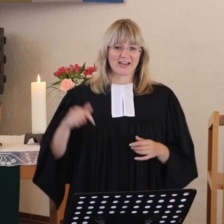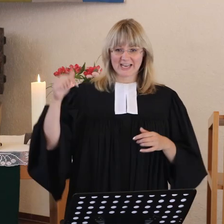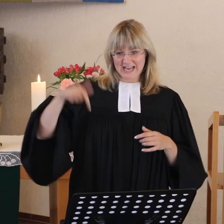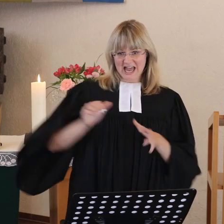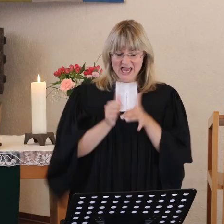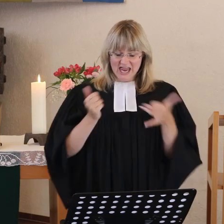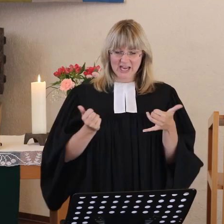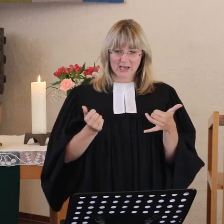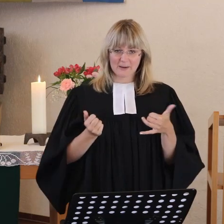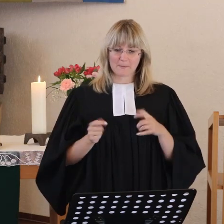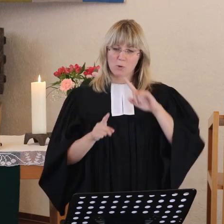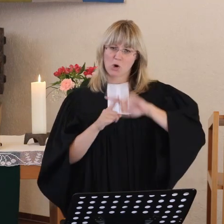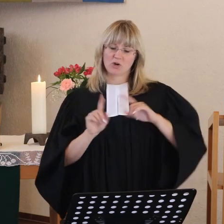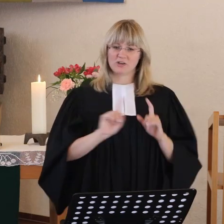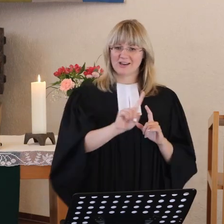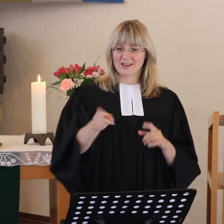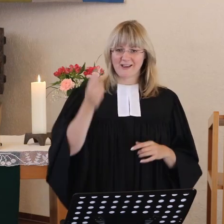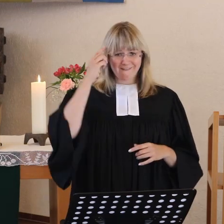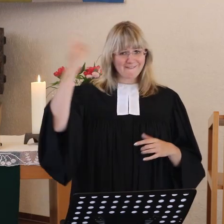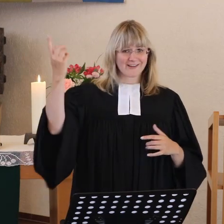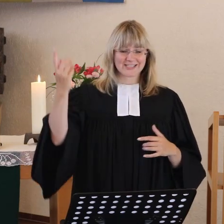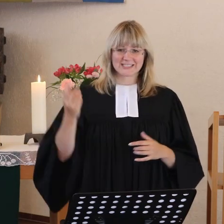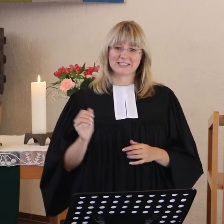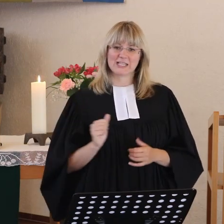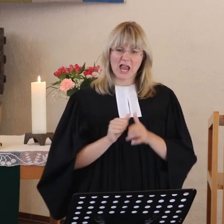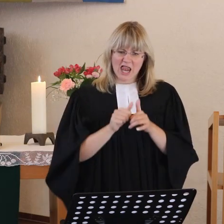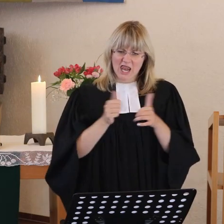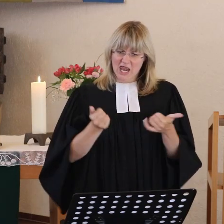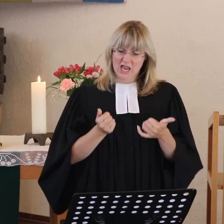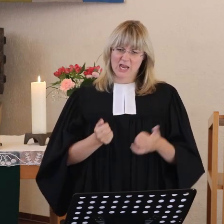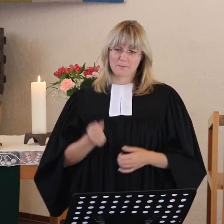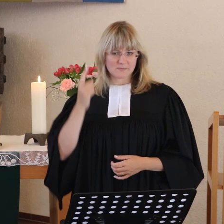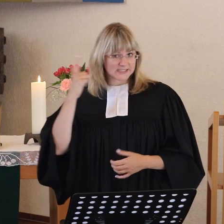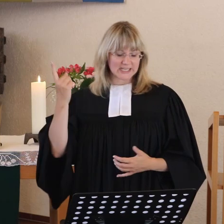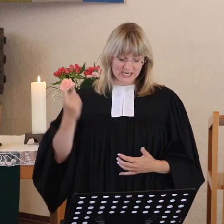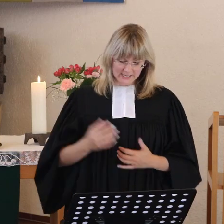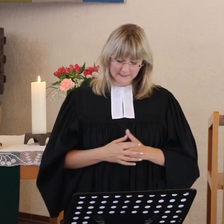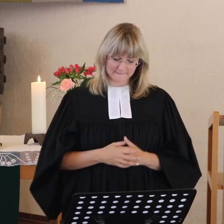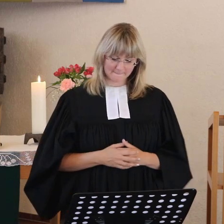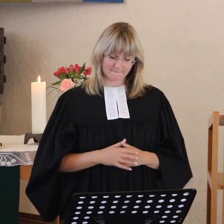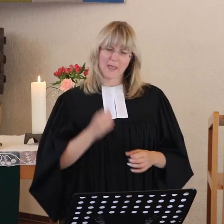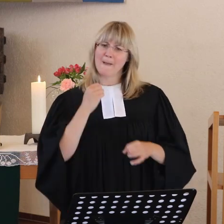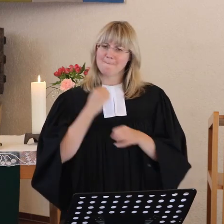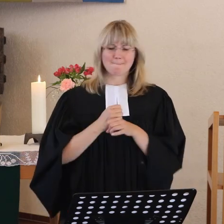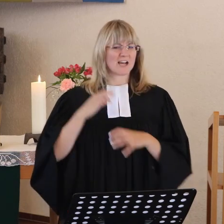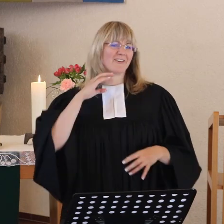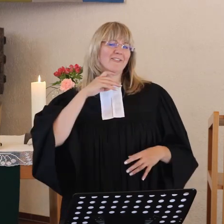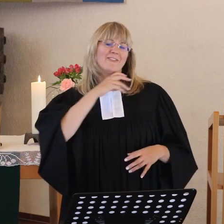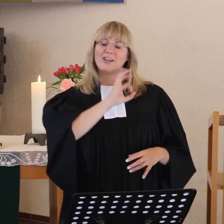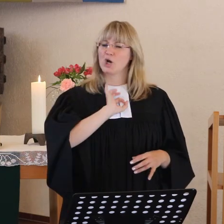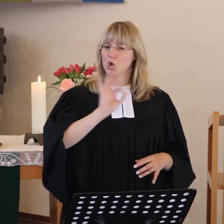und immer wissen, dass das Leben Sinn hat. Gebt Acht, dass ihr immer wahrhaftig